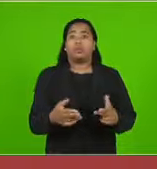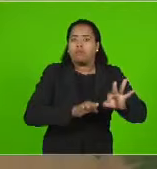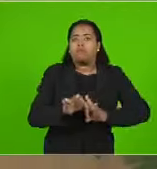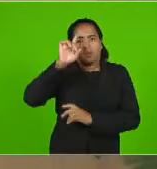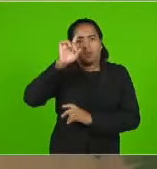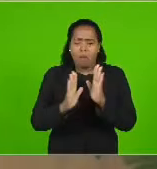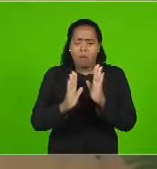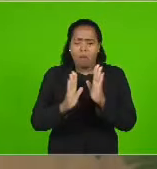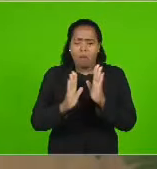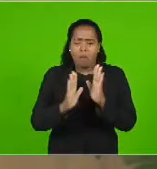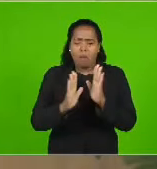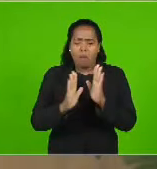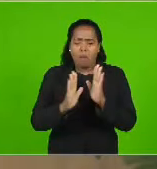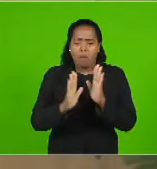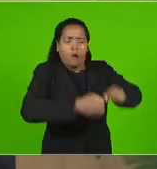Потому что